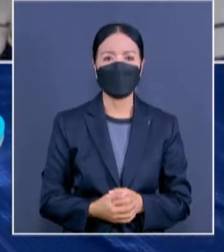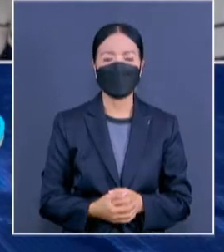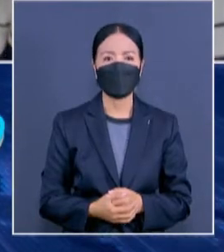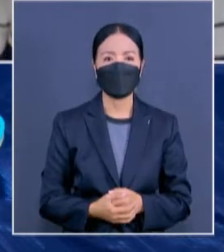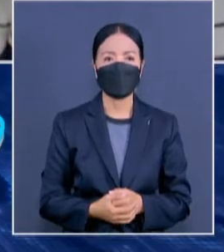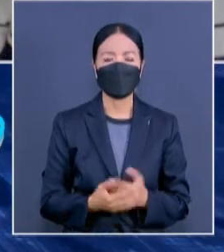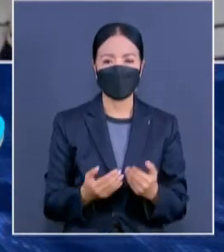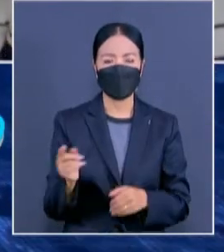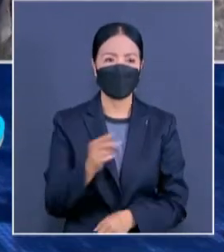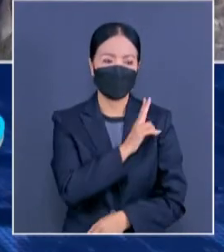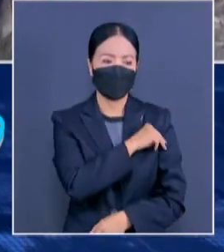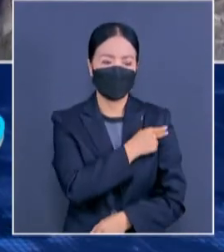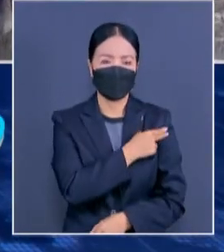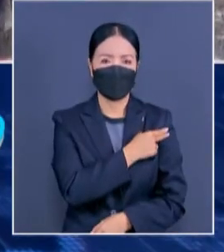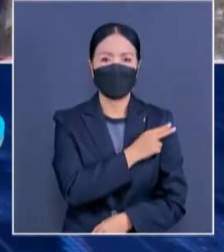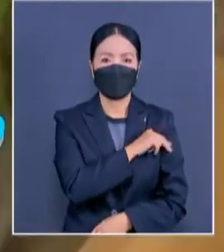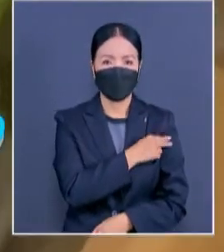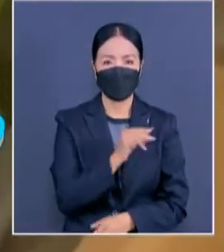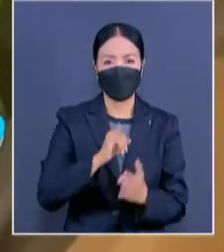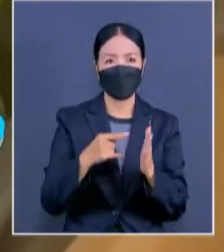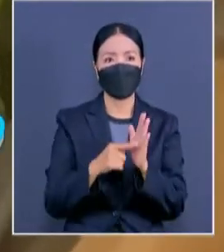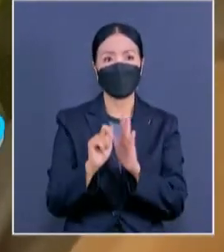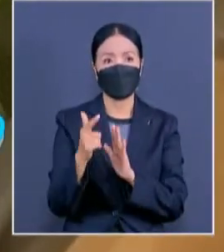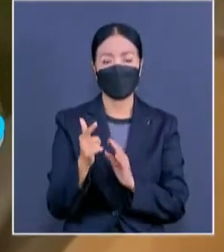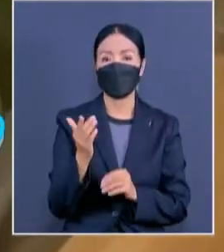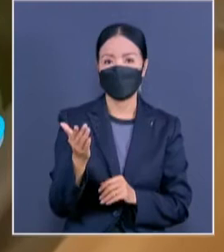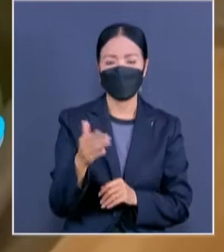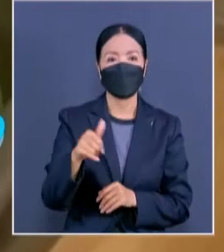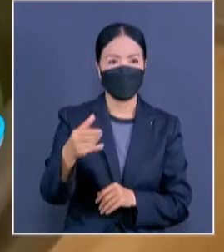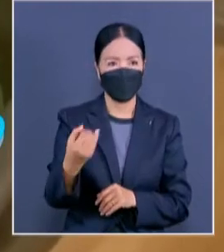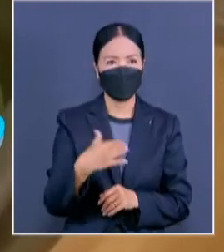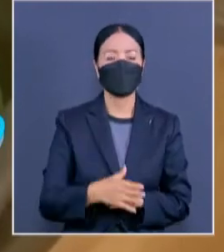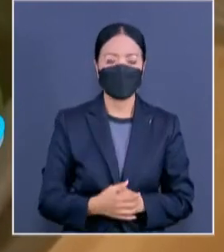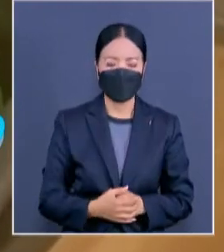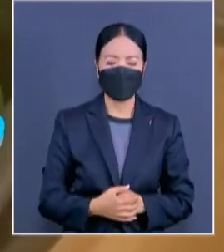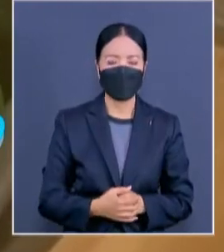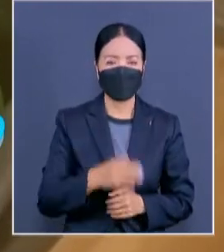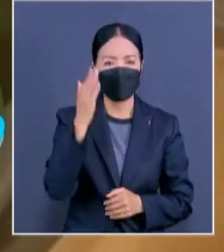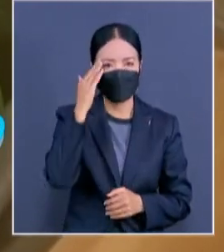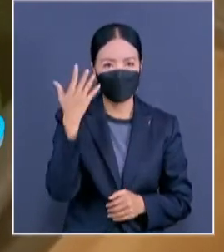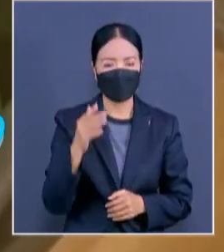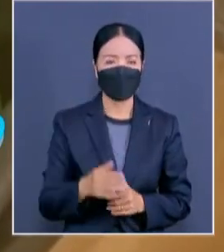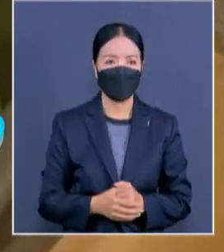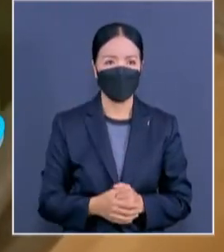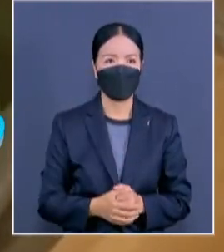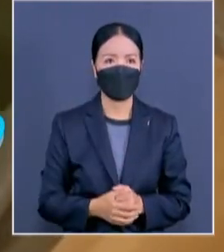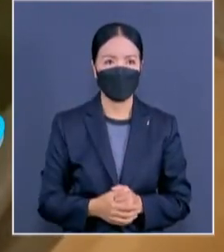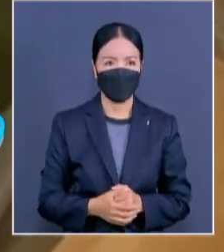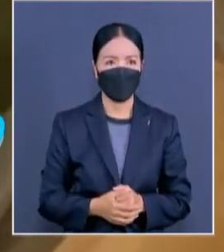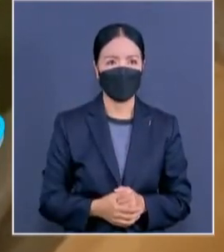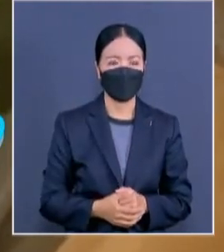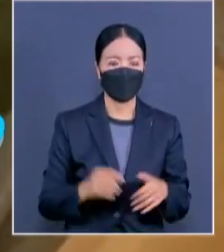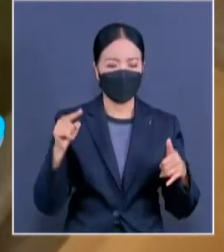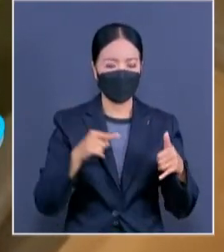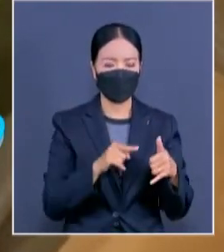ได้ยินไปถึงนายแพทย์สาธารณสุขจังหวัดอ่างทองซึ่งท่านก็บอกว่าไม่ได้นิ่งนอนใจกับเรื่องที่เกิดขึ้นนะครับแม้ว่าผู้เสียหายจะไม่ได้แจ้งกับเ